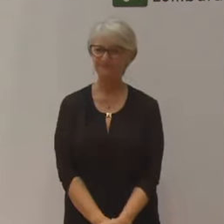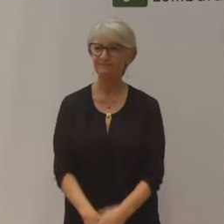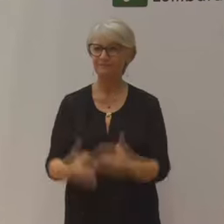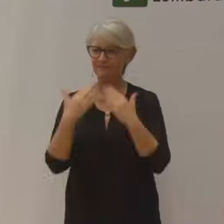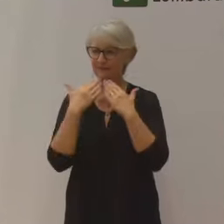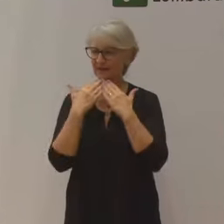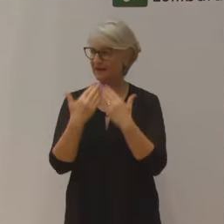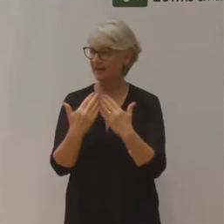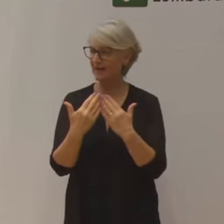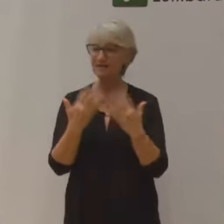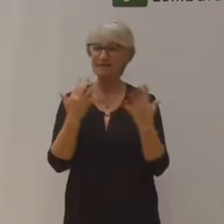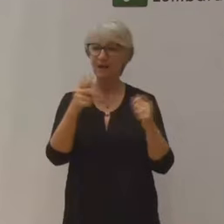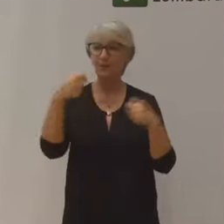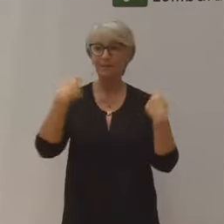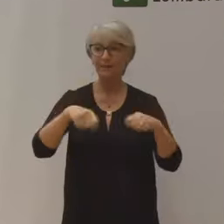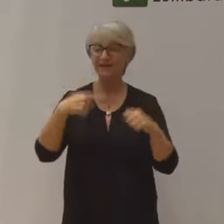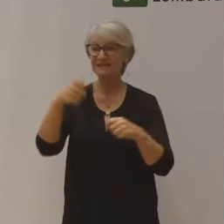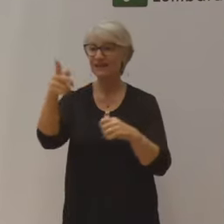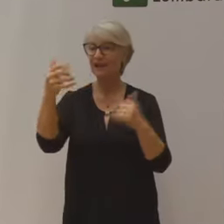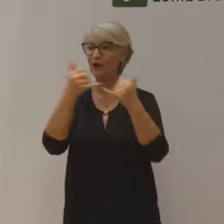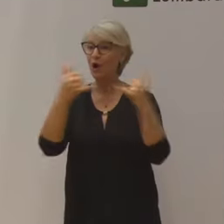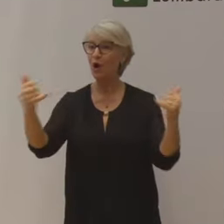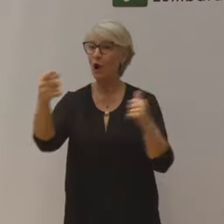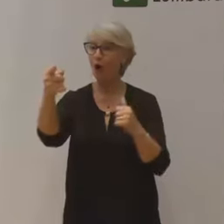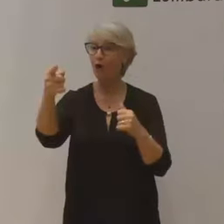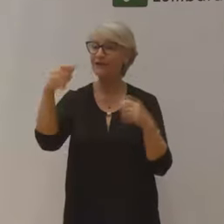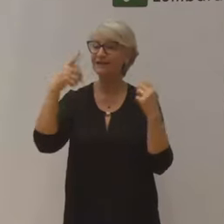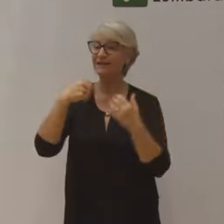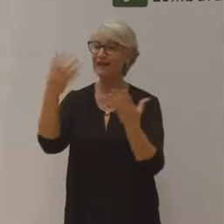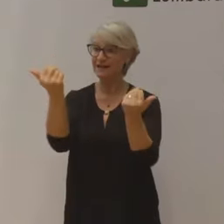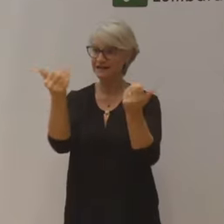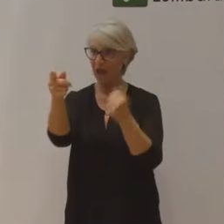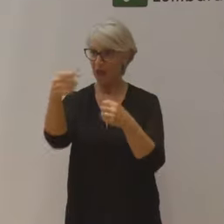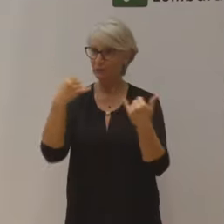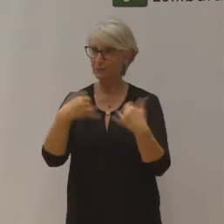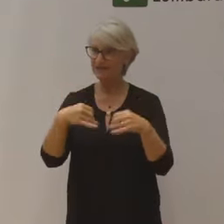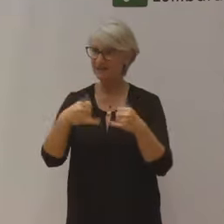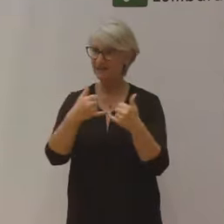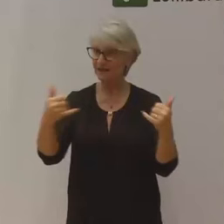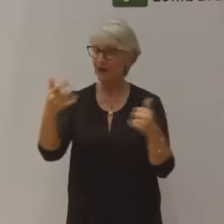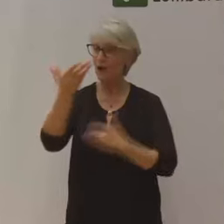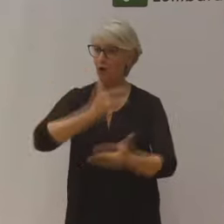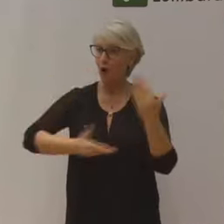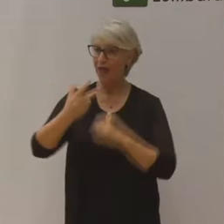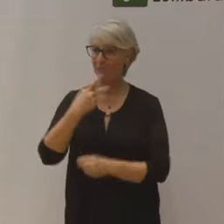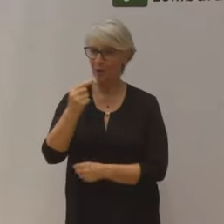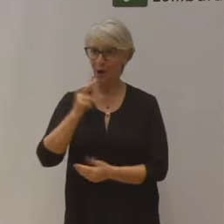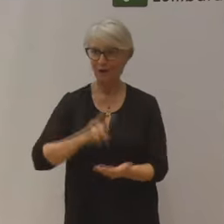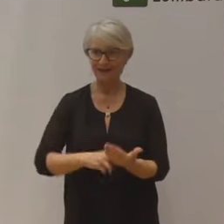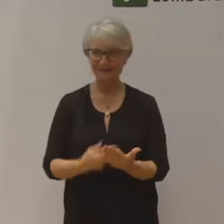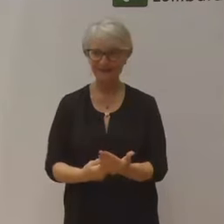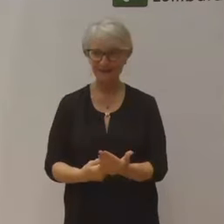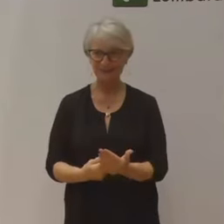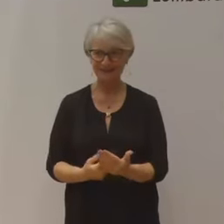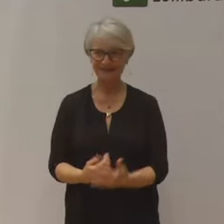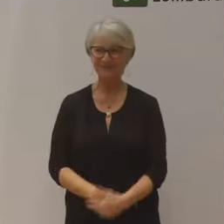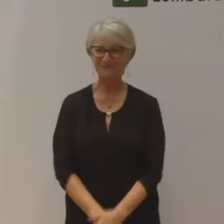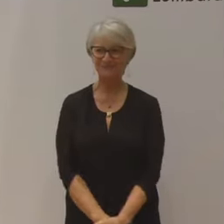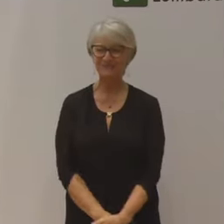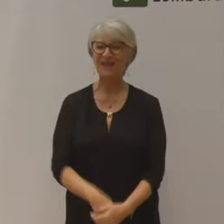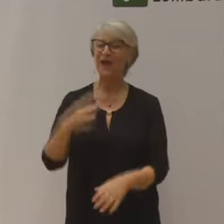Grazie e saluto anche il presidente Corti dell'ENS che ovviamente collabora con noi anche per le interpreti. Allora passo la parola